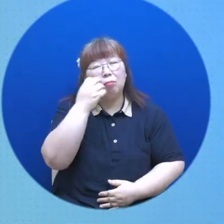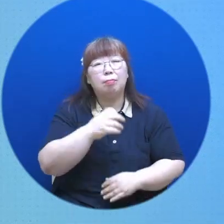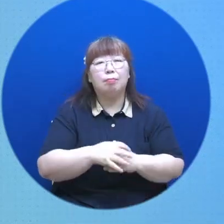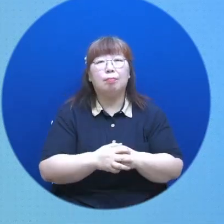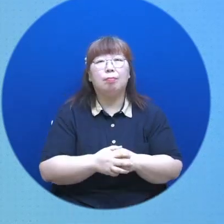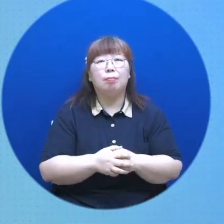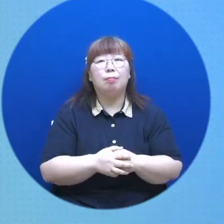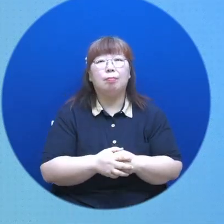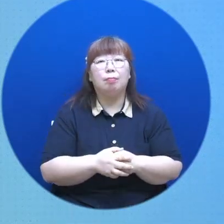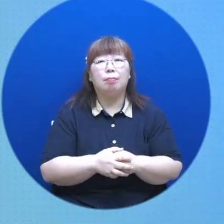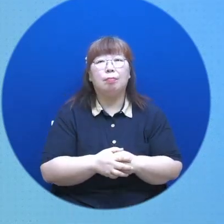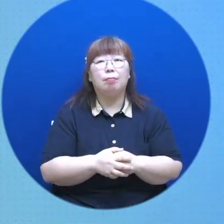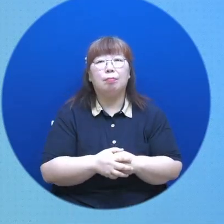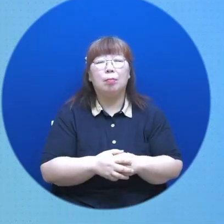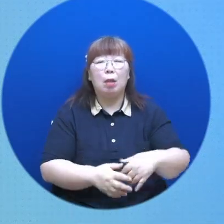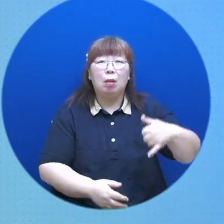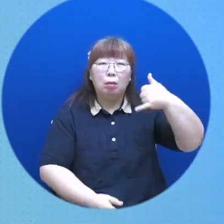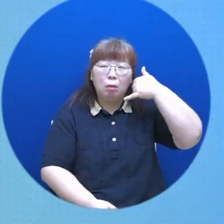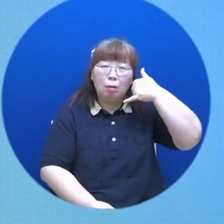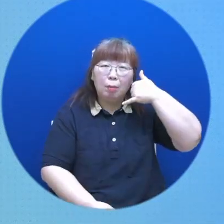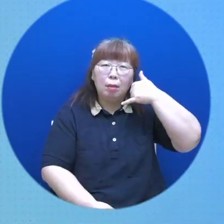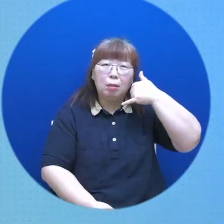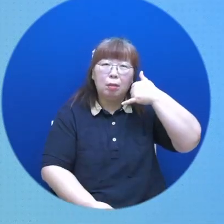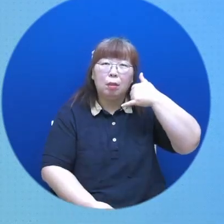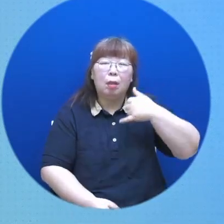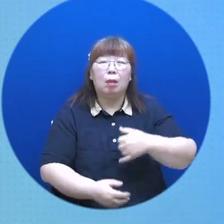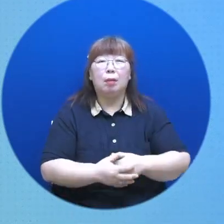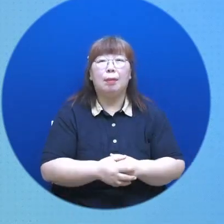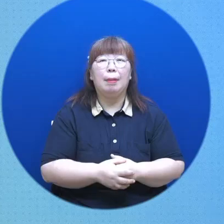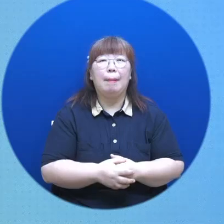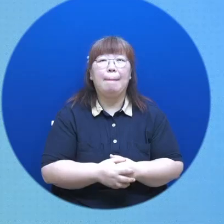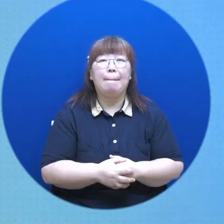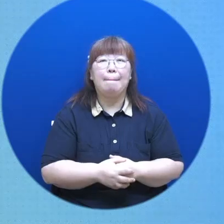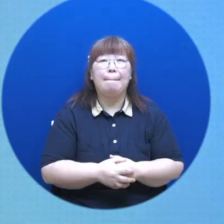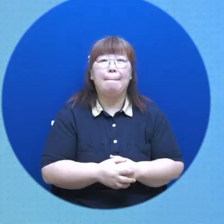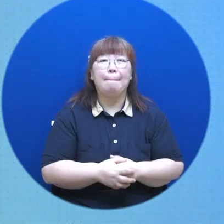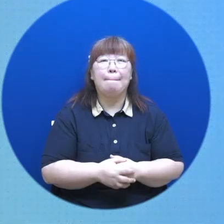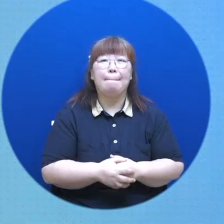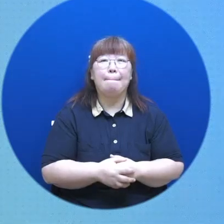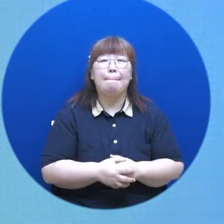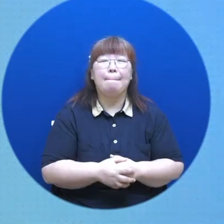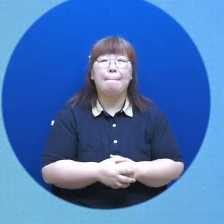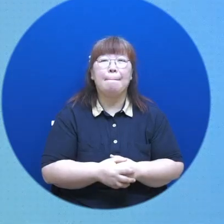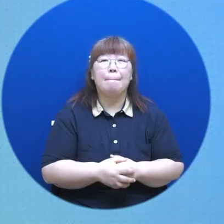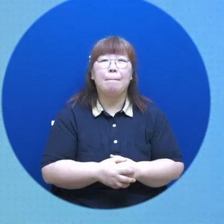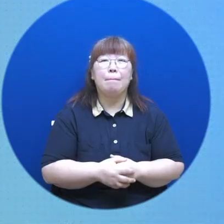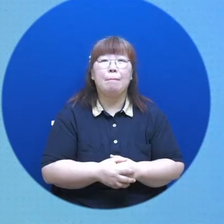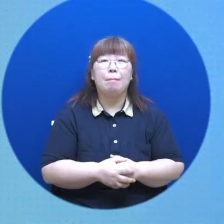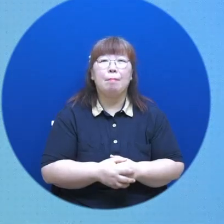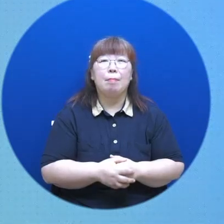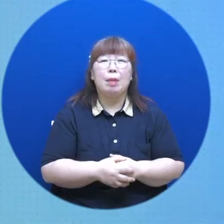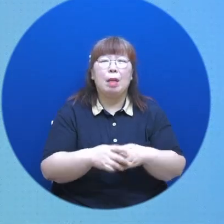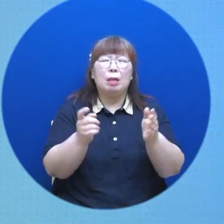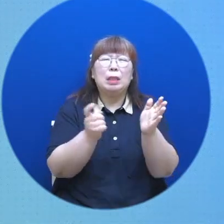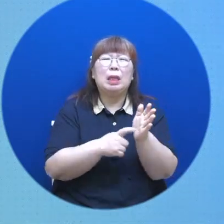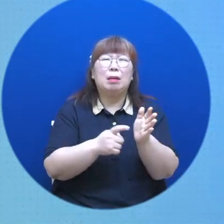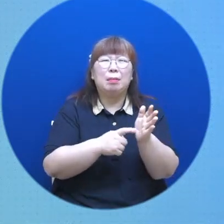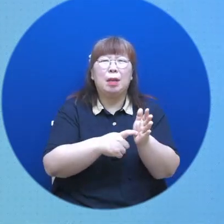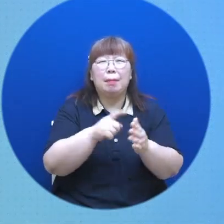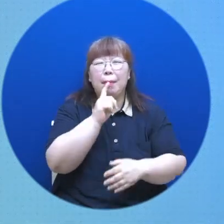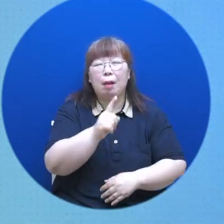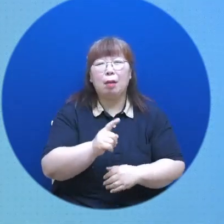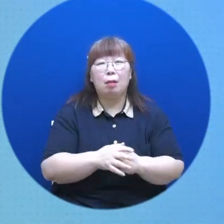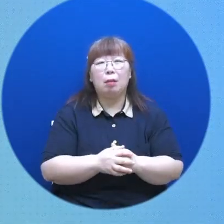전화를 받았습니다. 상대방 한 간사님이 전화를 주셨어요. 그 간사님이 다급하게